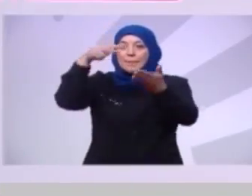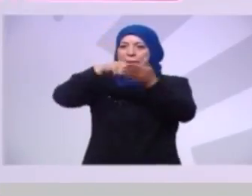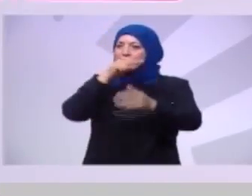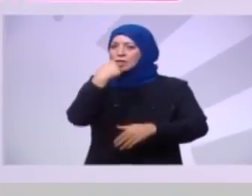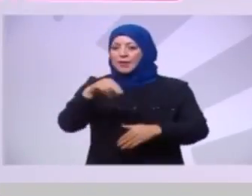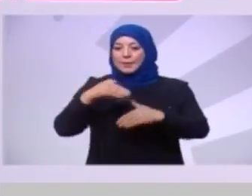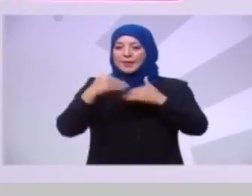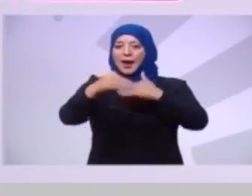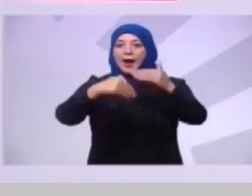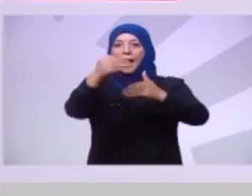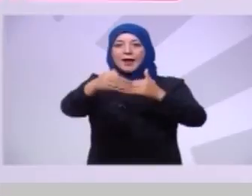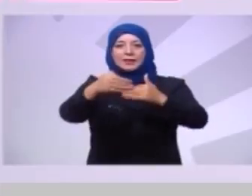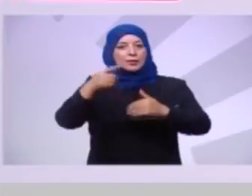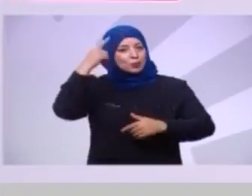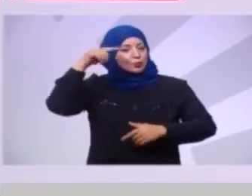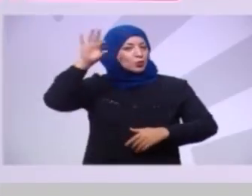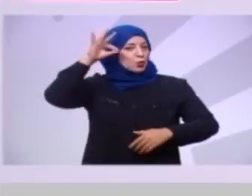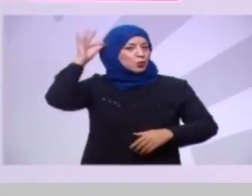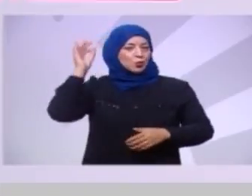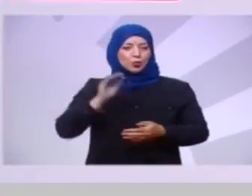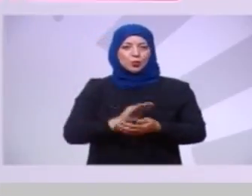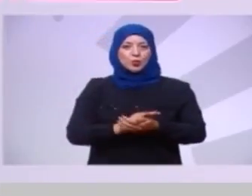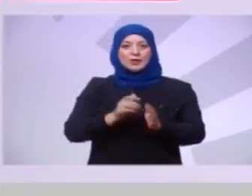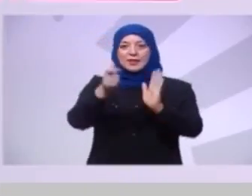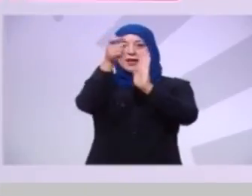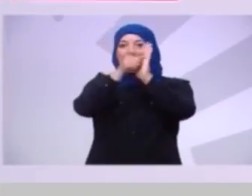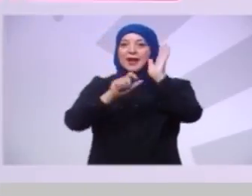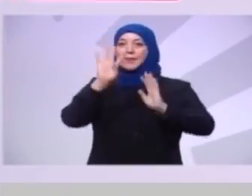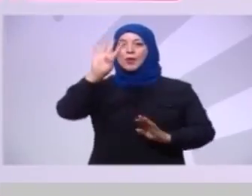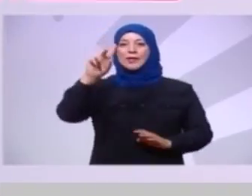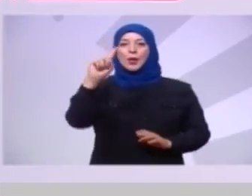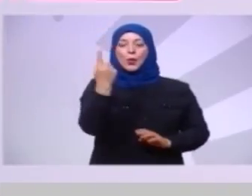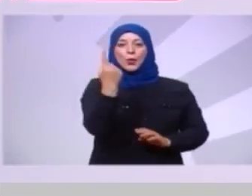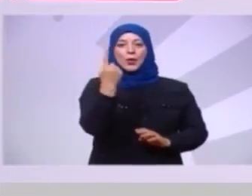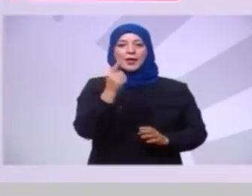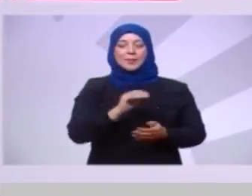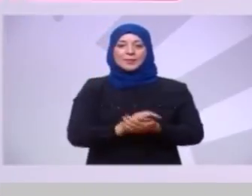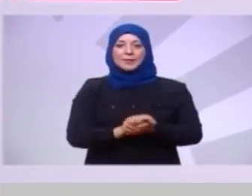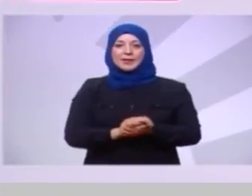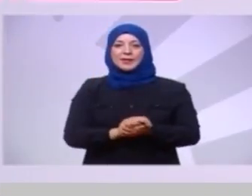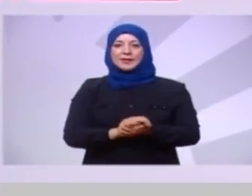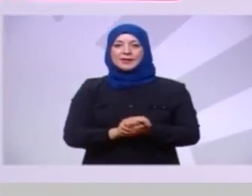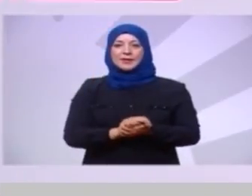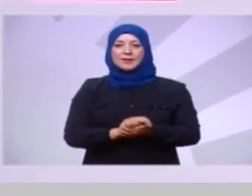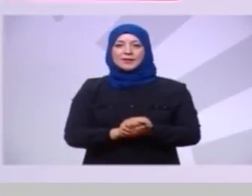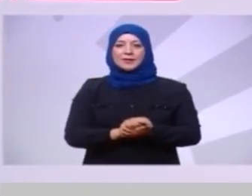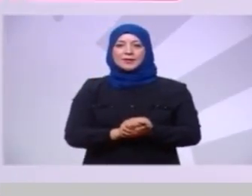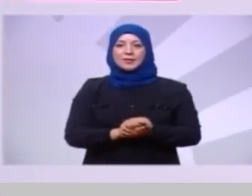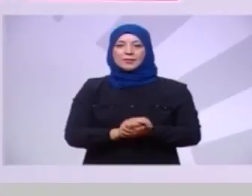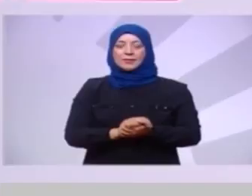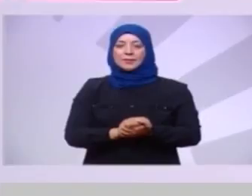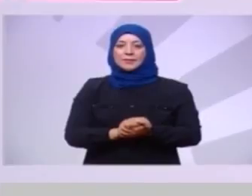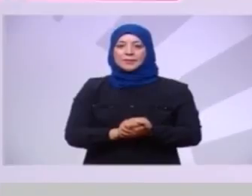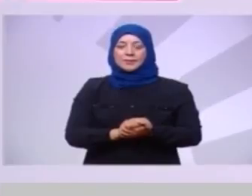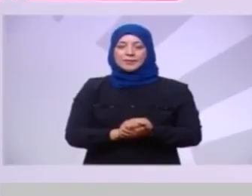ان قدم بتونس القائمه واحد واربعين ورام 2 41